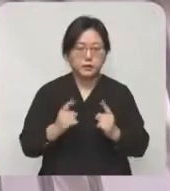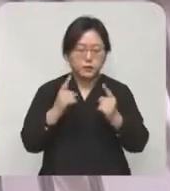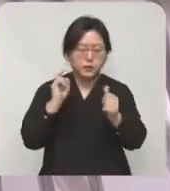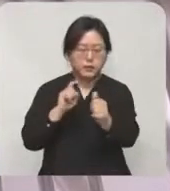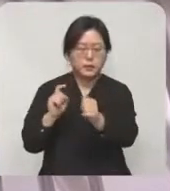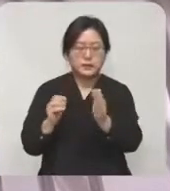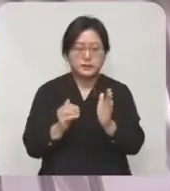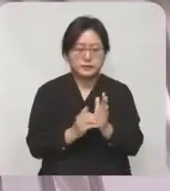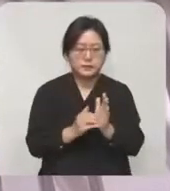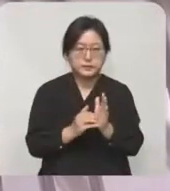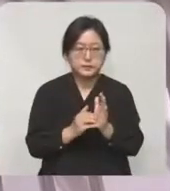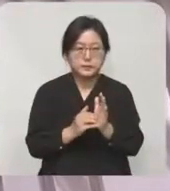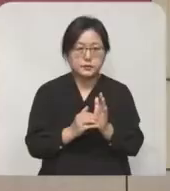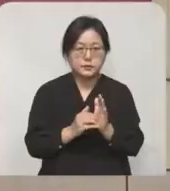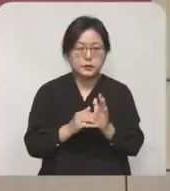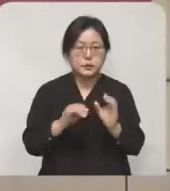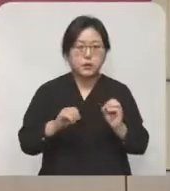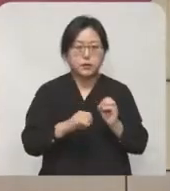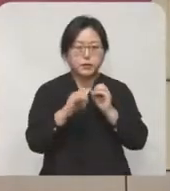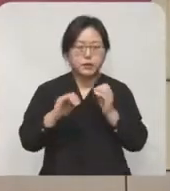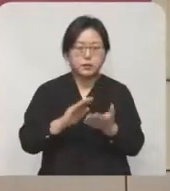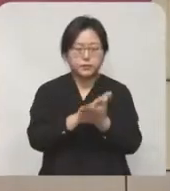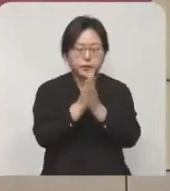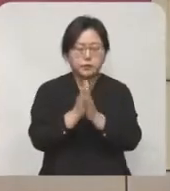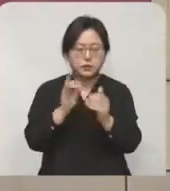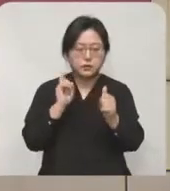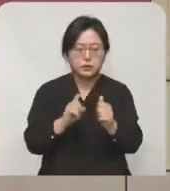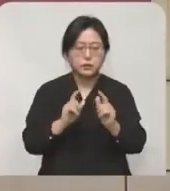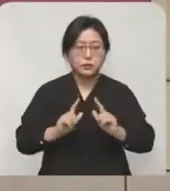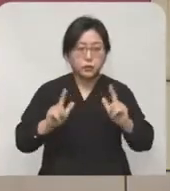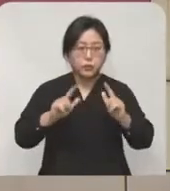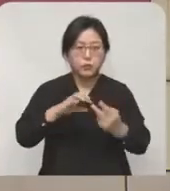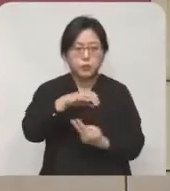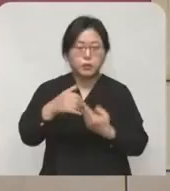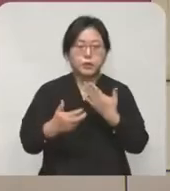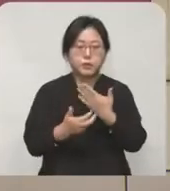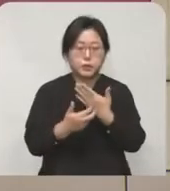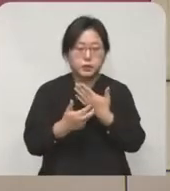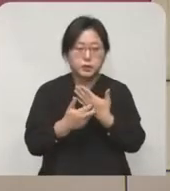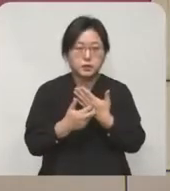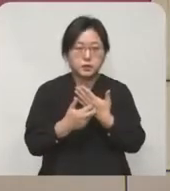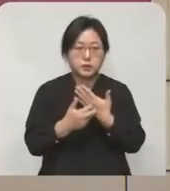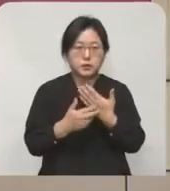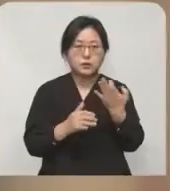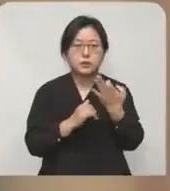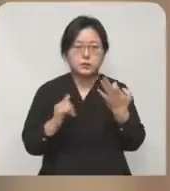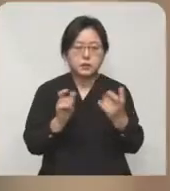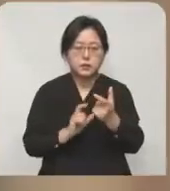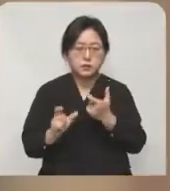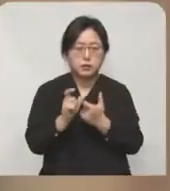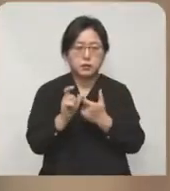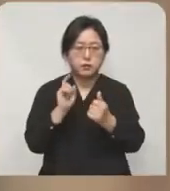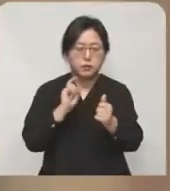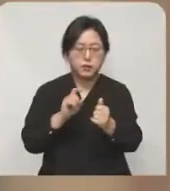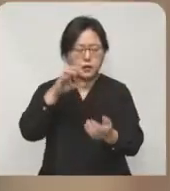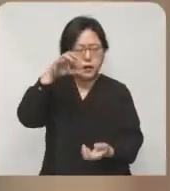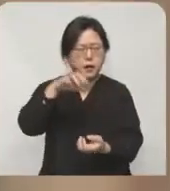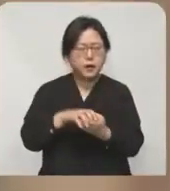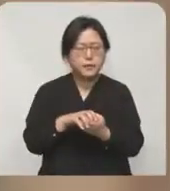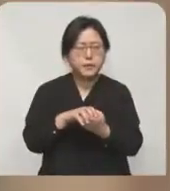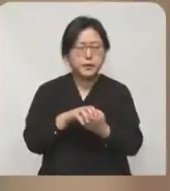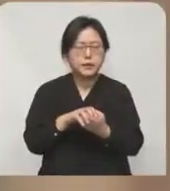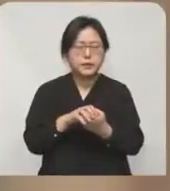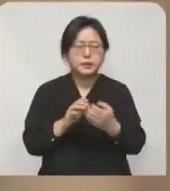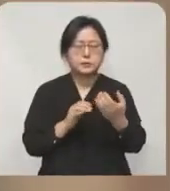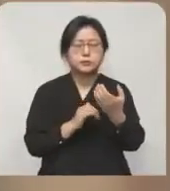판정을 받았습니다 5 미크론 변이 감염이 확인돼 떤 동구의 한 요양병원에서 도 14명이 추가로 바뀐 데 누적 박진 자가